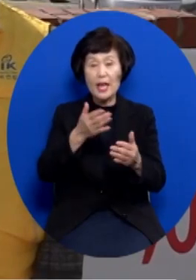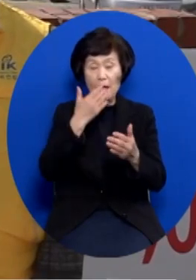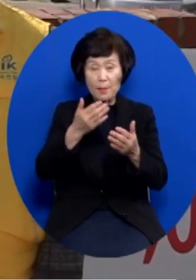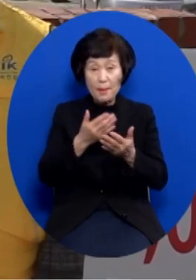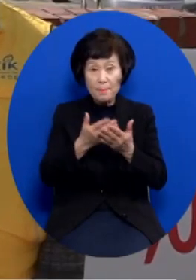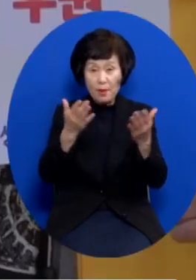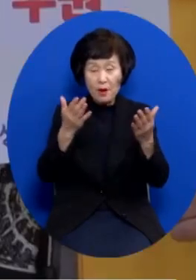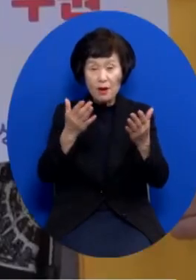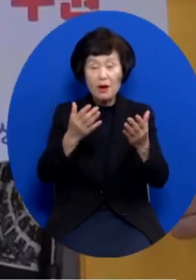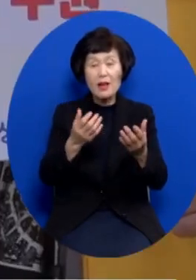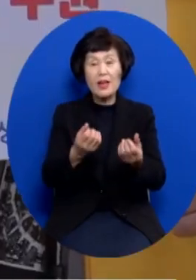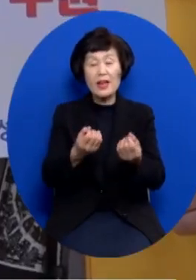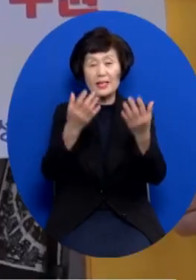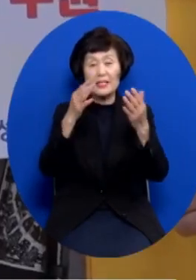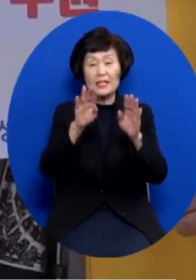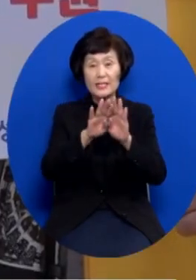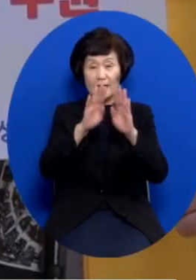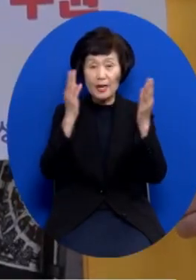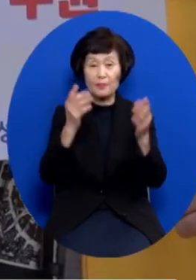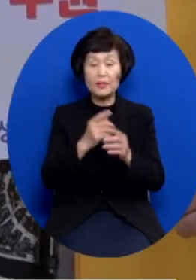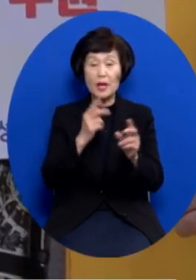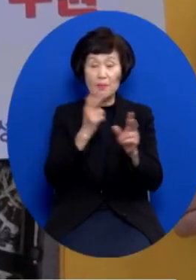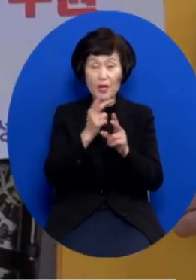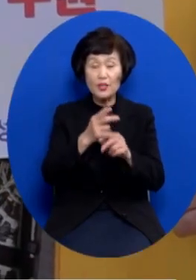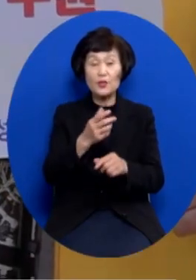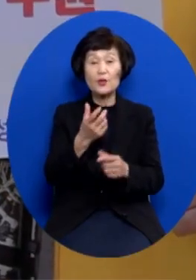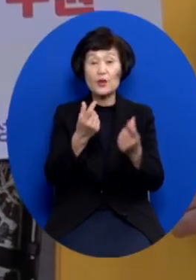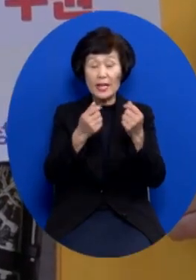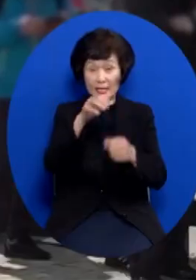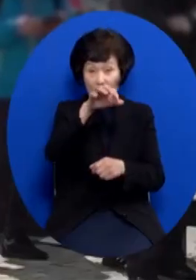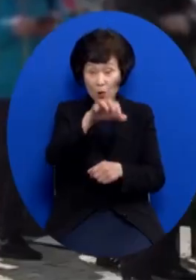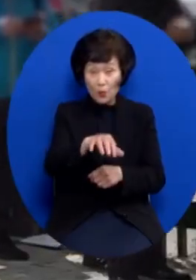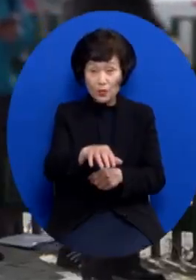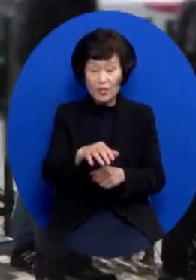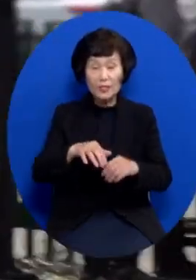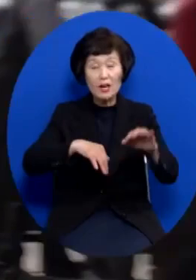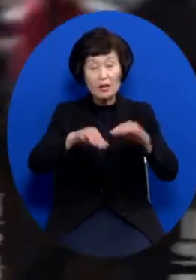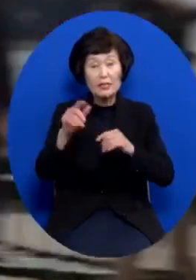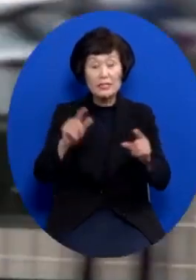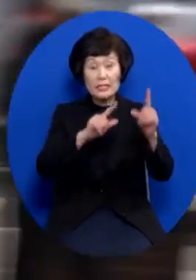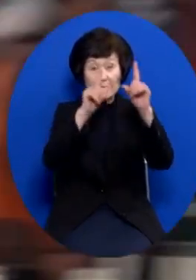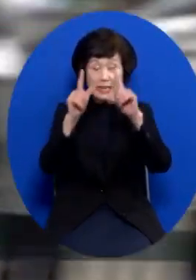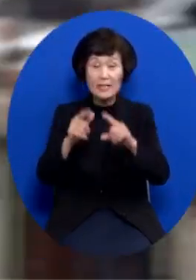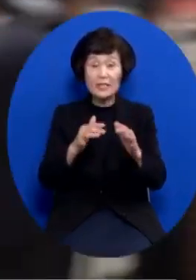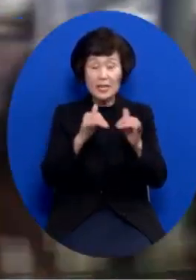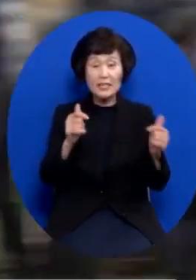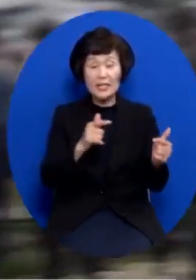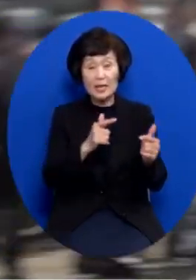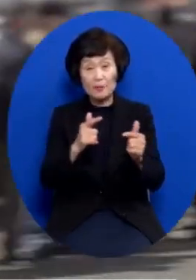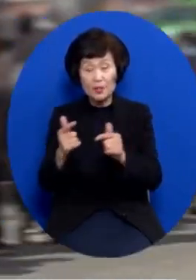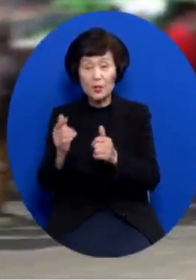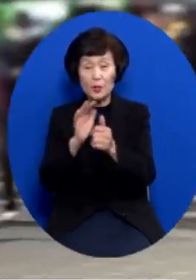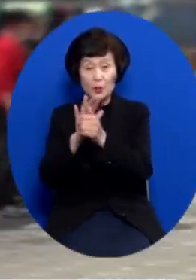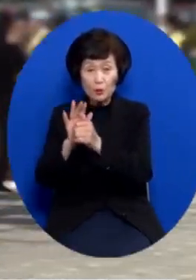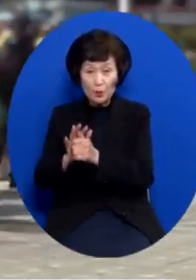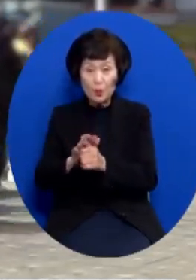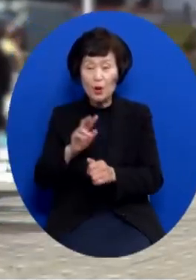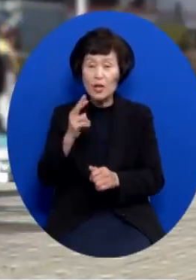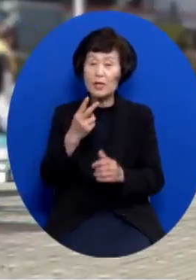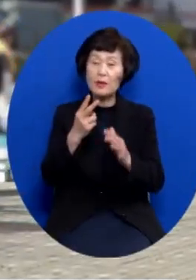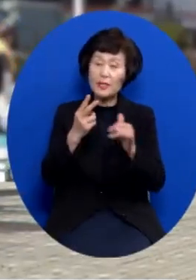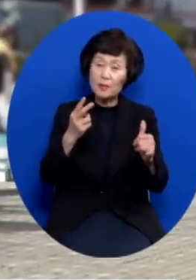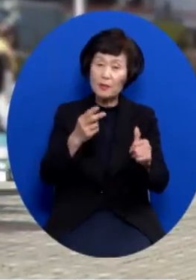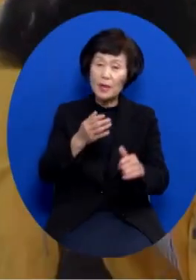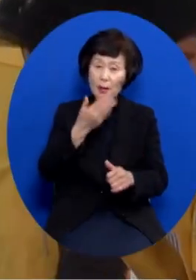한교회는 매주 토요일마다 같은 장소에서 노숙인을 대상으로 점심을 제공하고 노숙인 자활센터에 200여 명의 식사